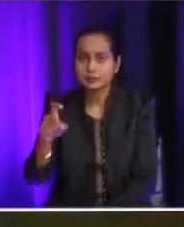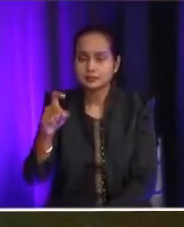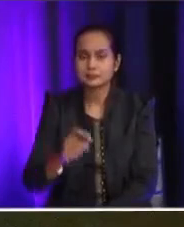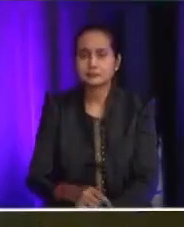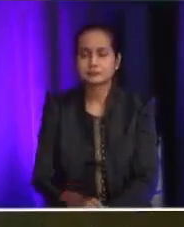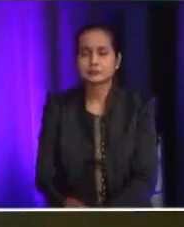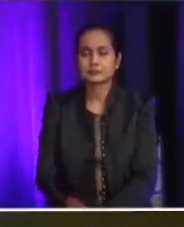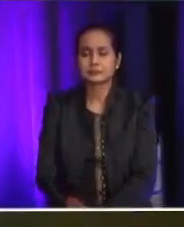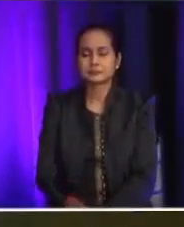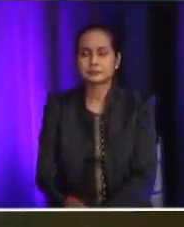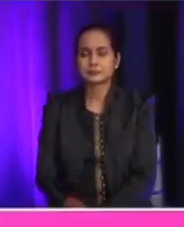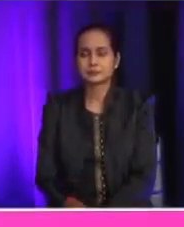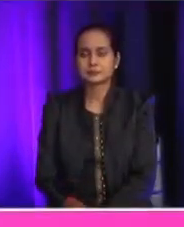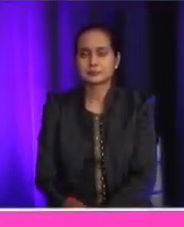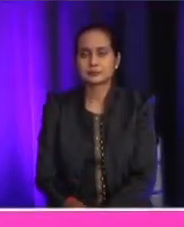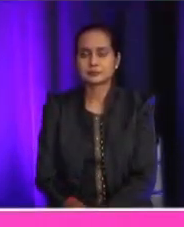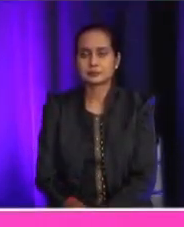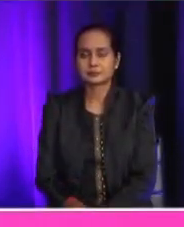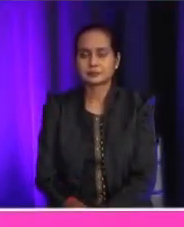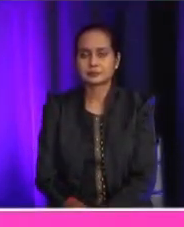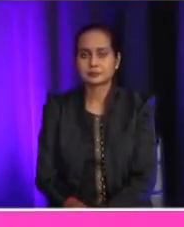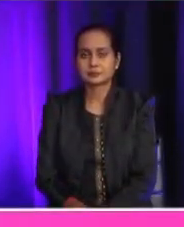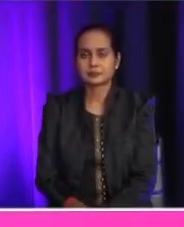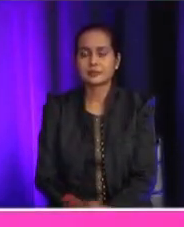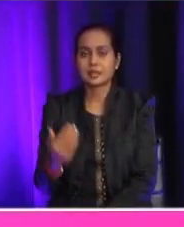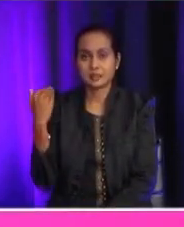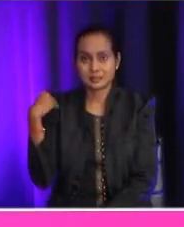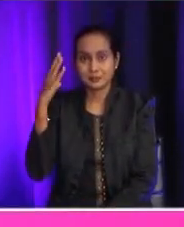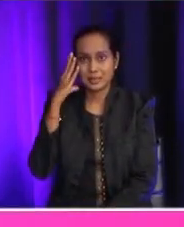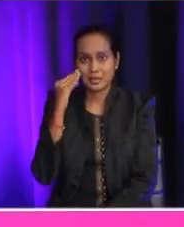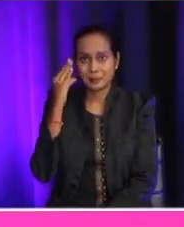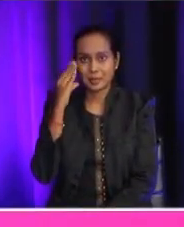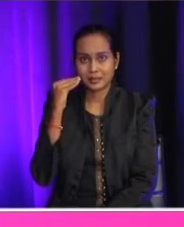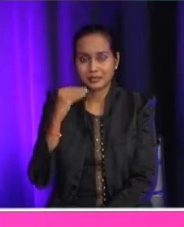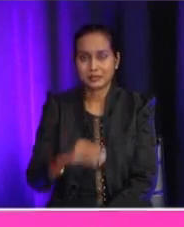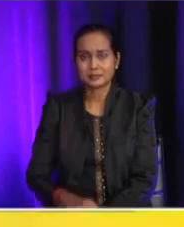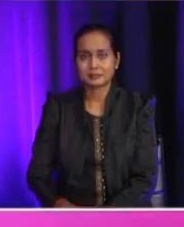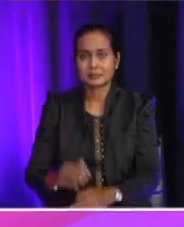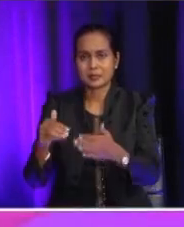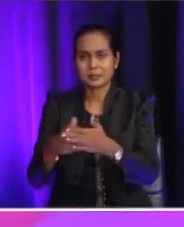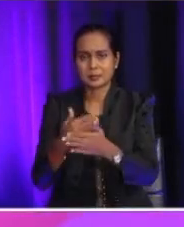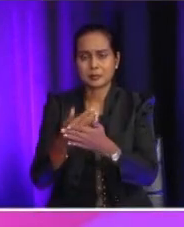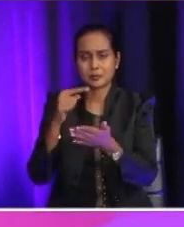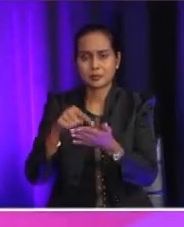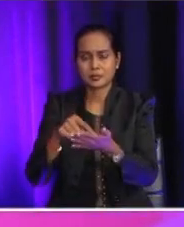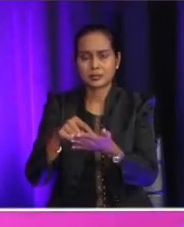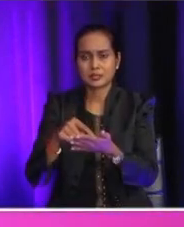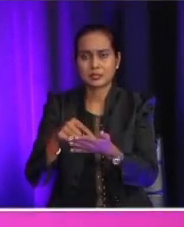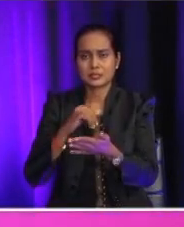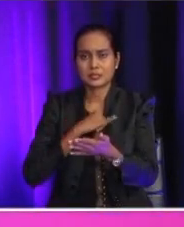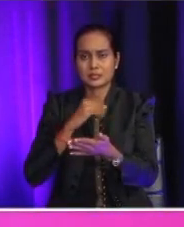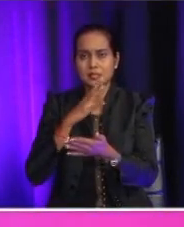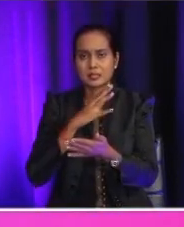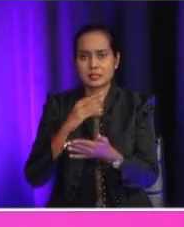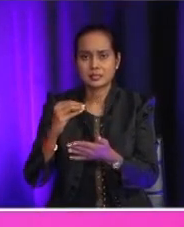Amna dah angkat tangan ya. Ya Amna, silakan. Awak ada pengalaman ya? Baru-baru ini saya bersama-sama pengawas pusat sumber